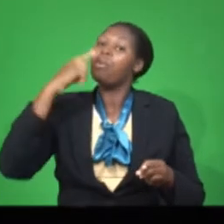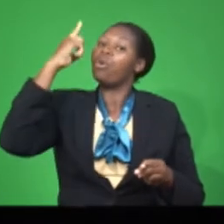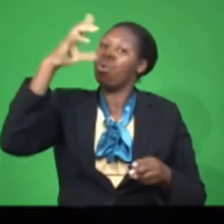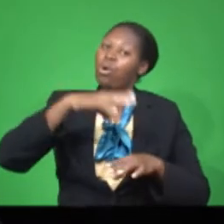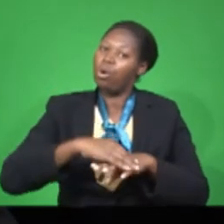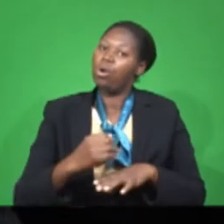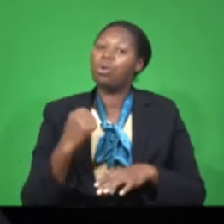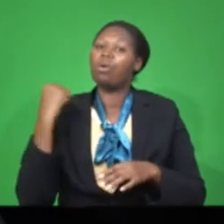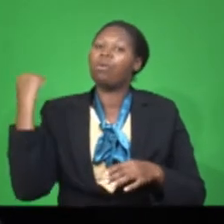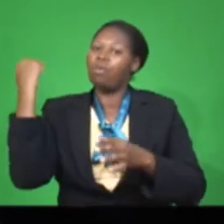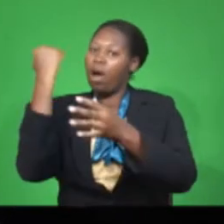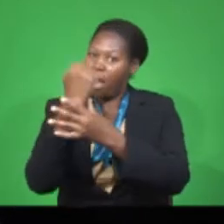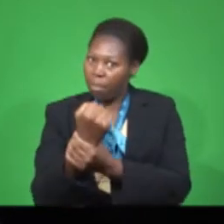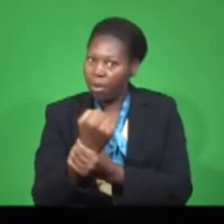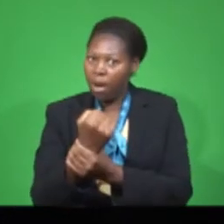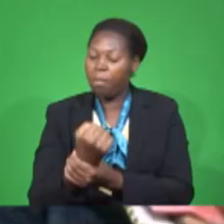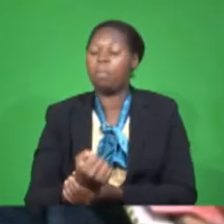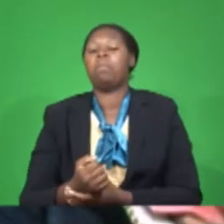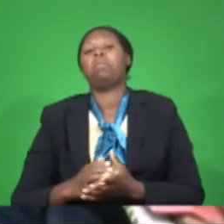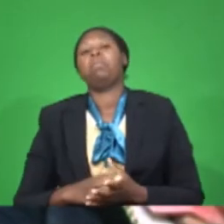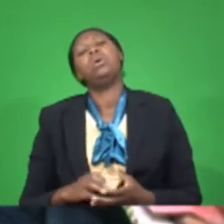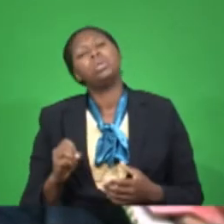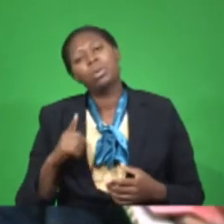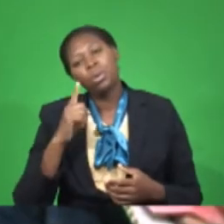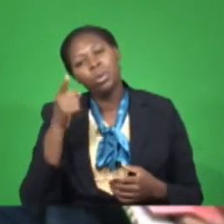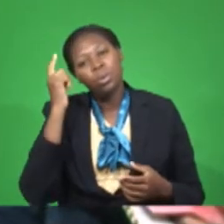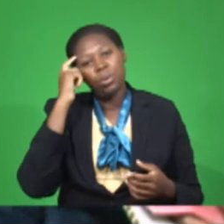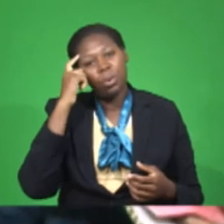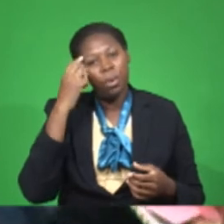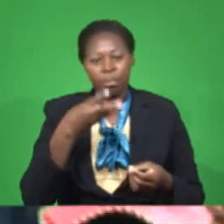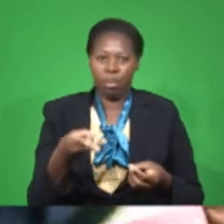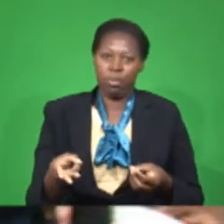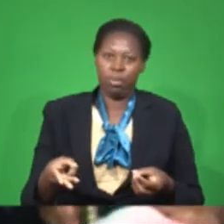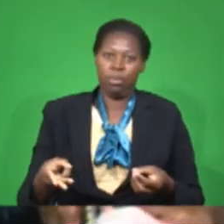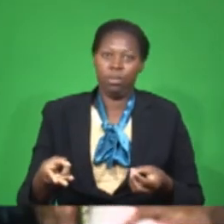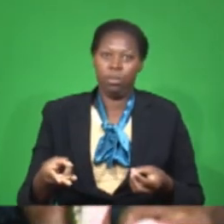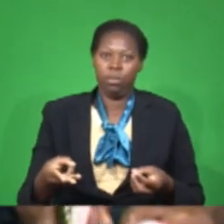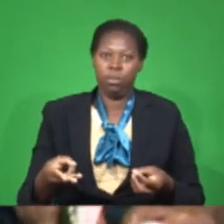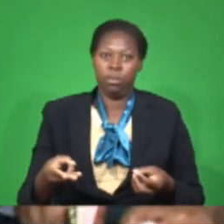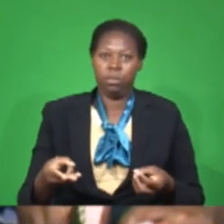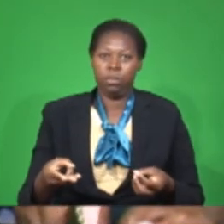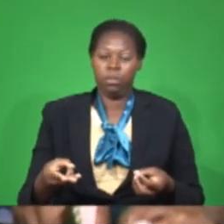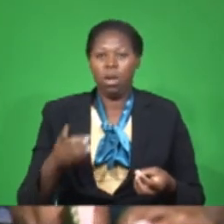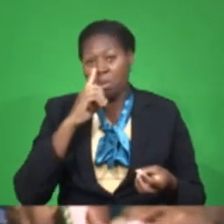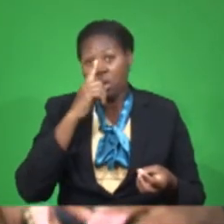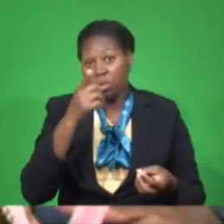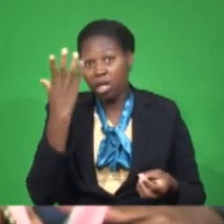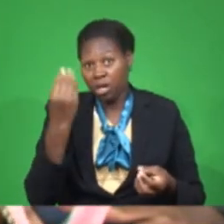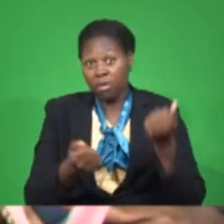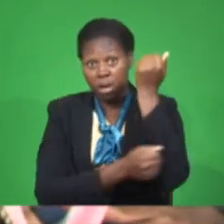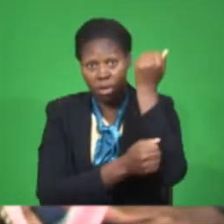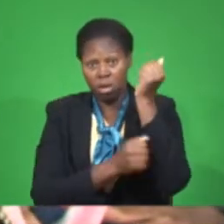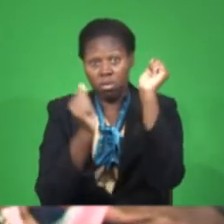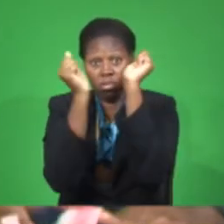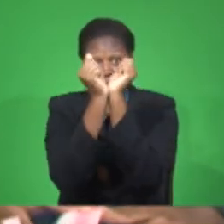kuti vanhu kuti iwewe chaiye waita muningini asungwa. Aenda kuti ndiani kutedzana kana mukomana wake